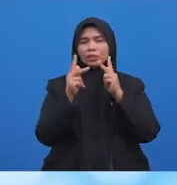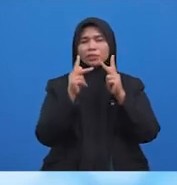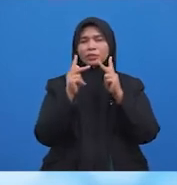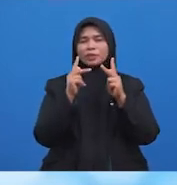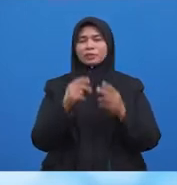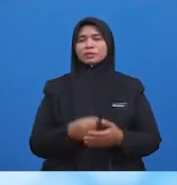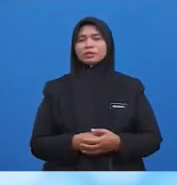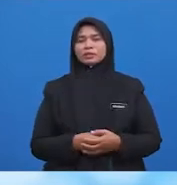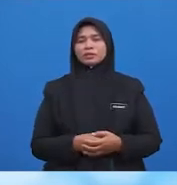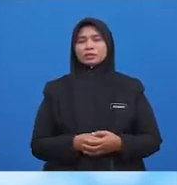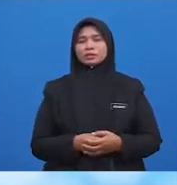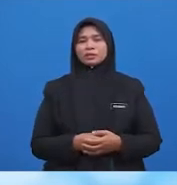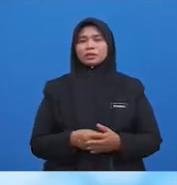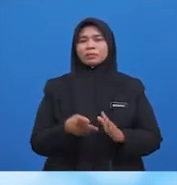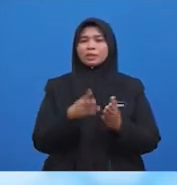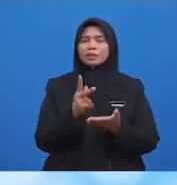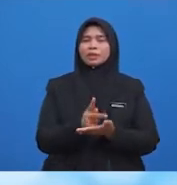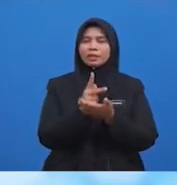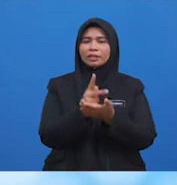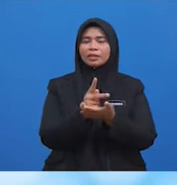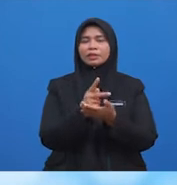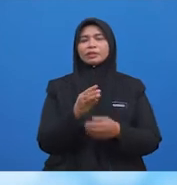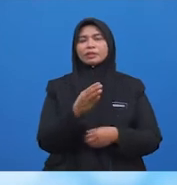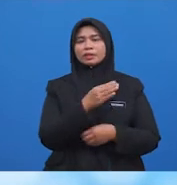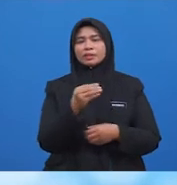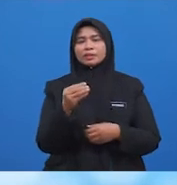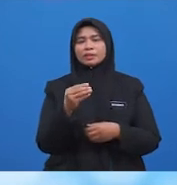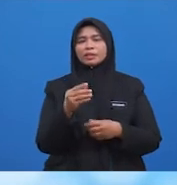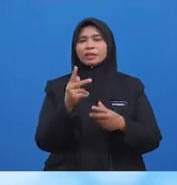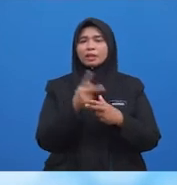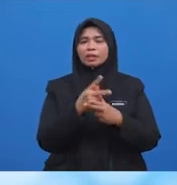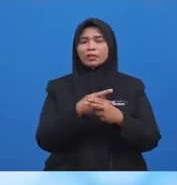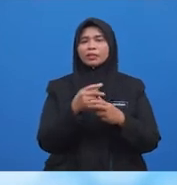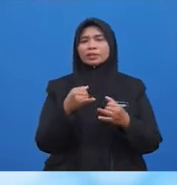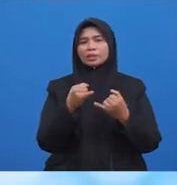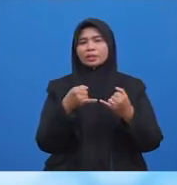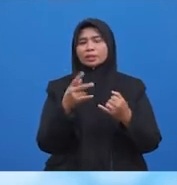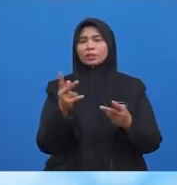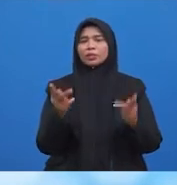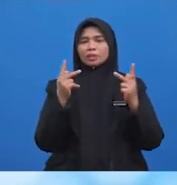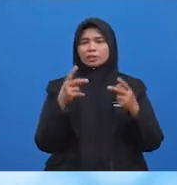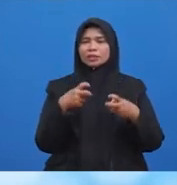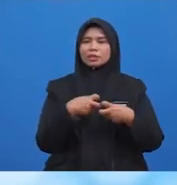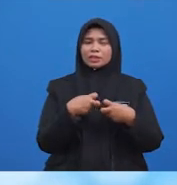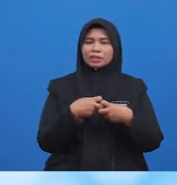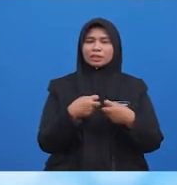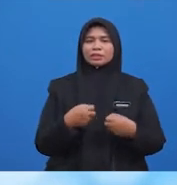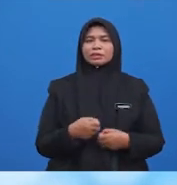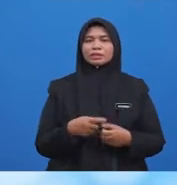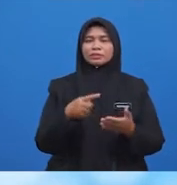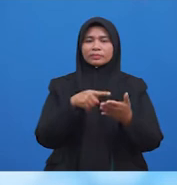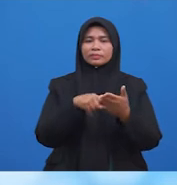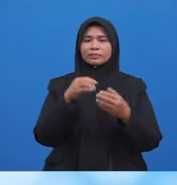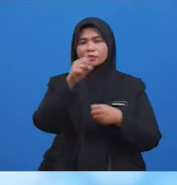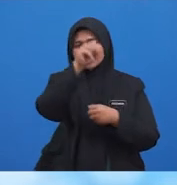telekomunikasi pelayaran dan tarian kuase elektrik Ini adalah soal